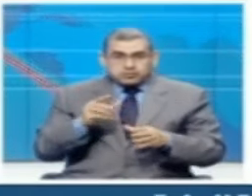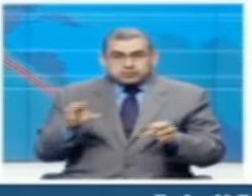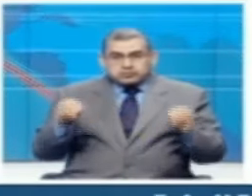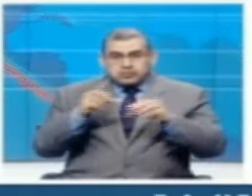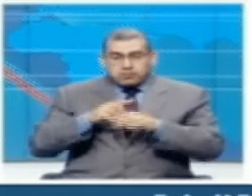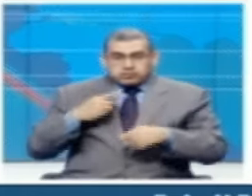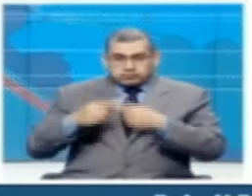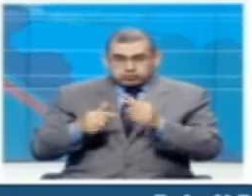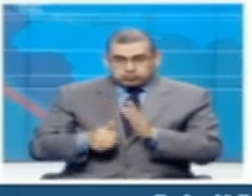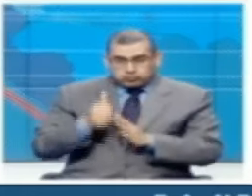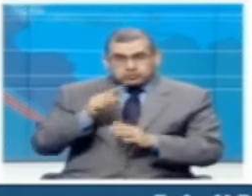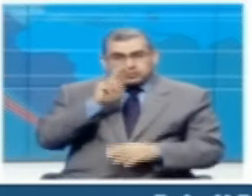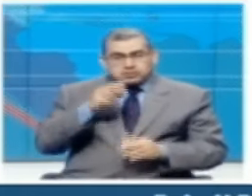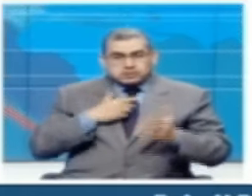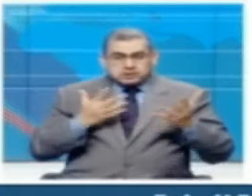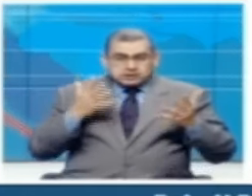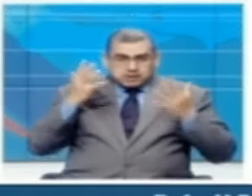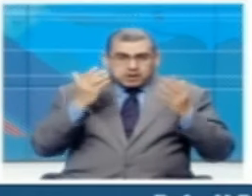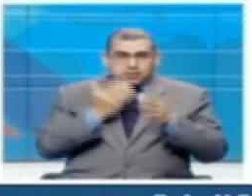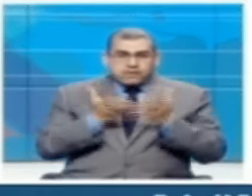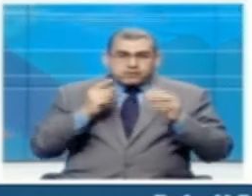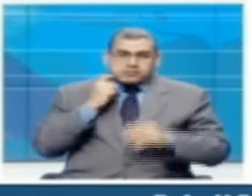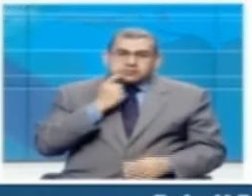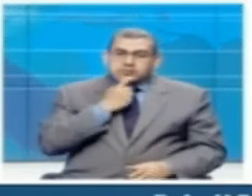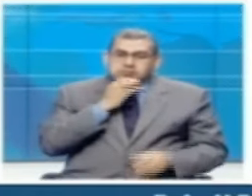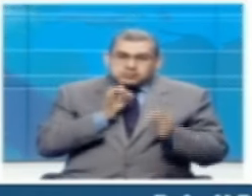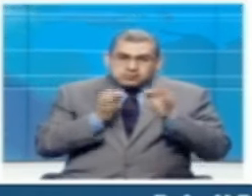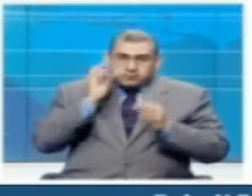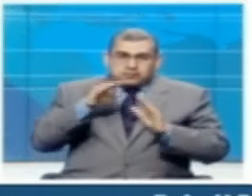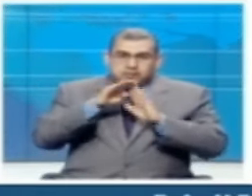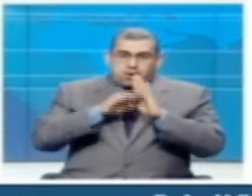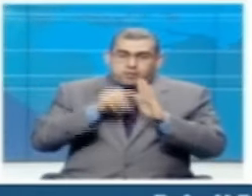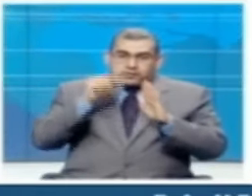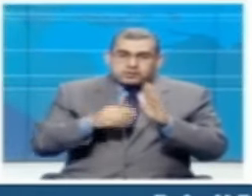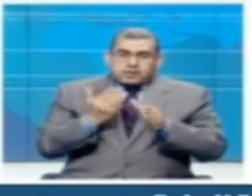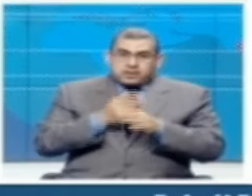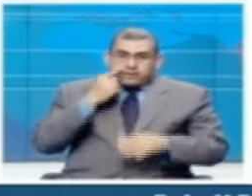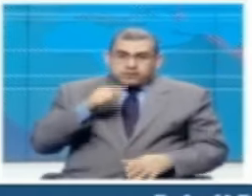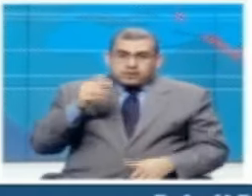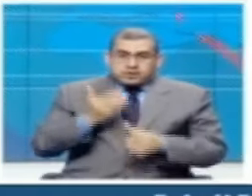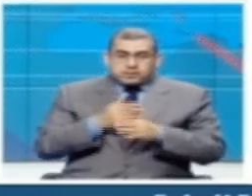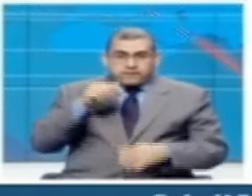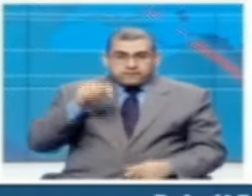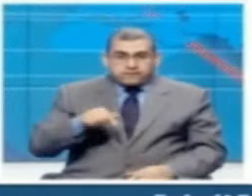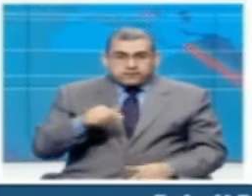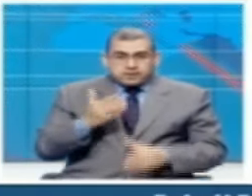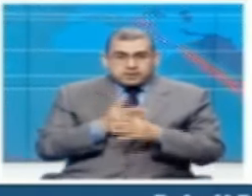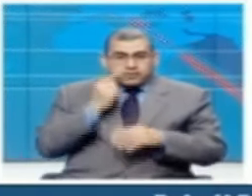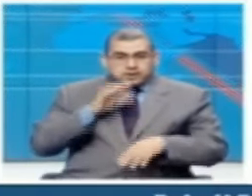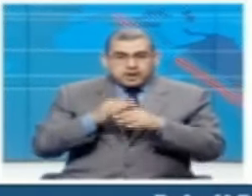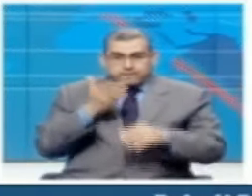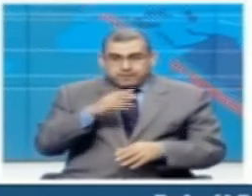شائك يحتاج مننا مزيد من الدقه ومزيدا من الضوابط نظرا لمنع الاتجار بالبشر